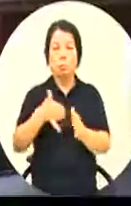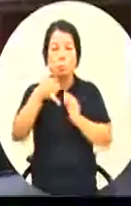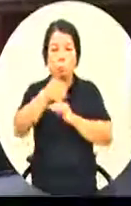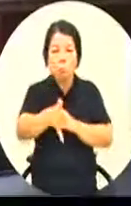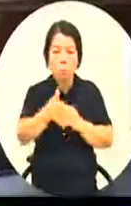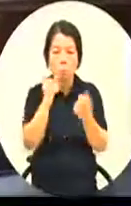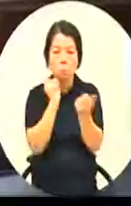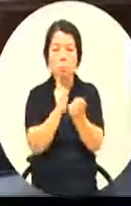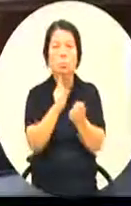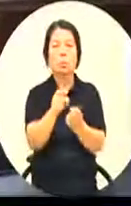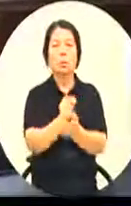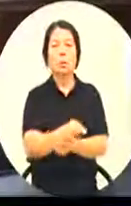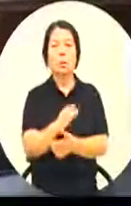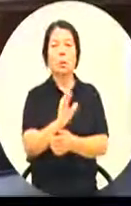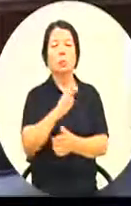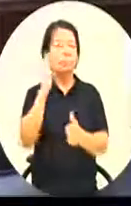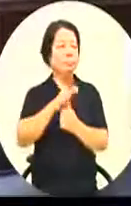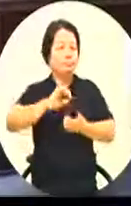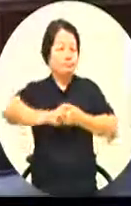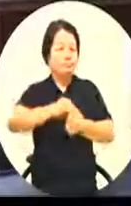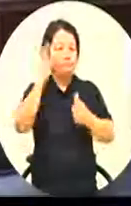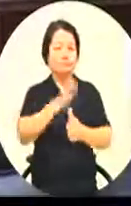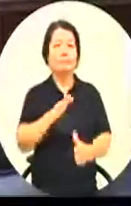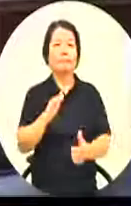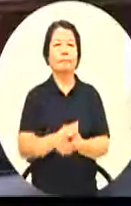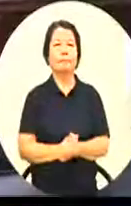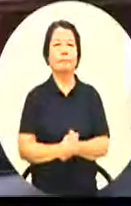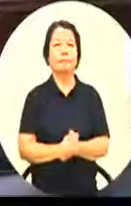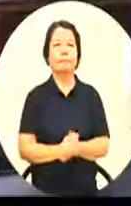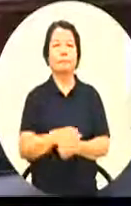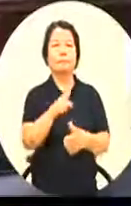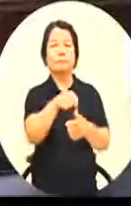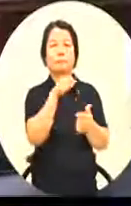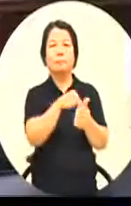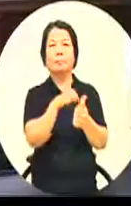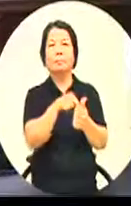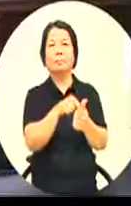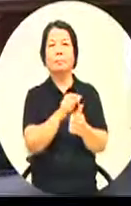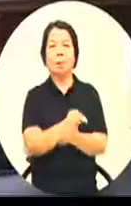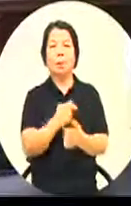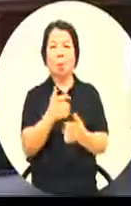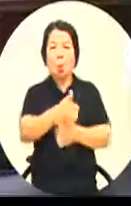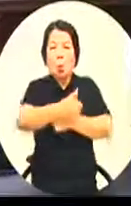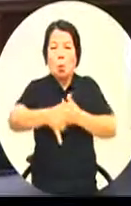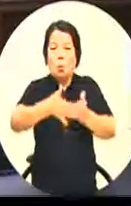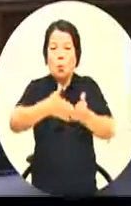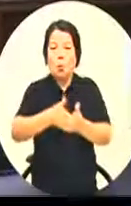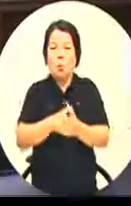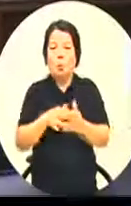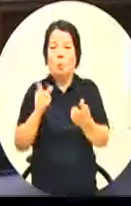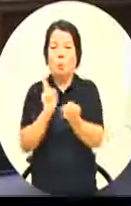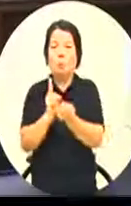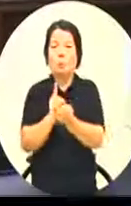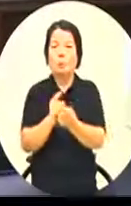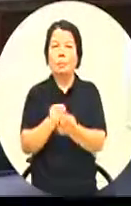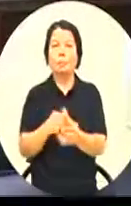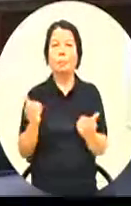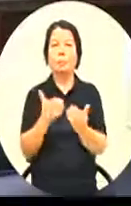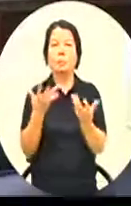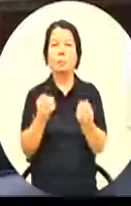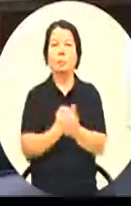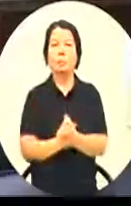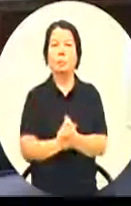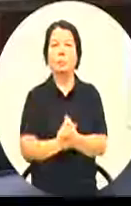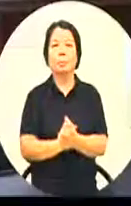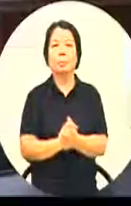就跟我讲说不可能上，因为就是那个委员要照的那个人没有问题，放榜结果